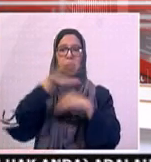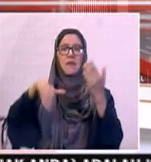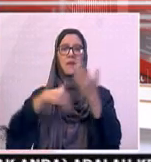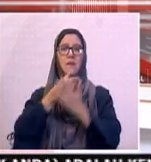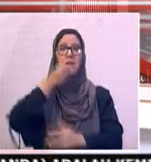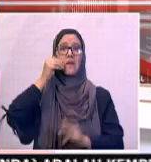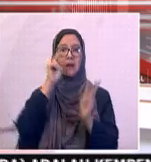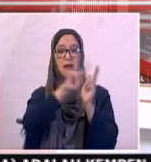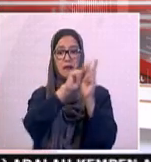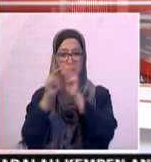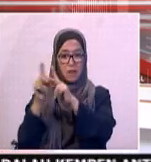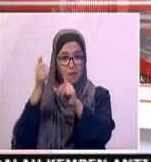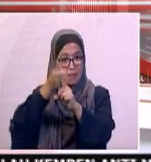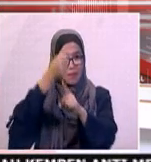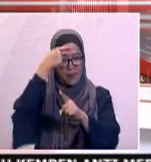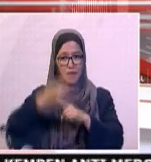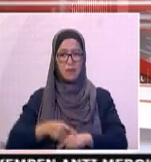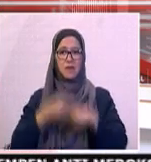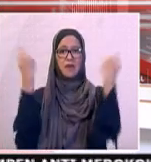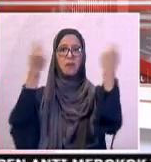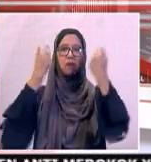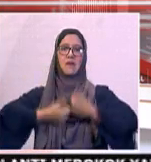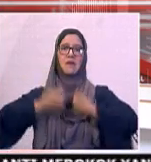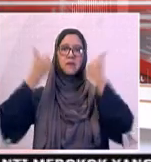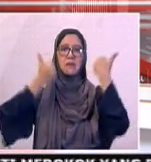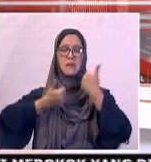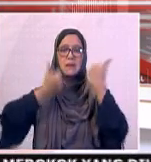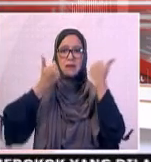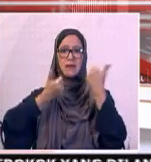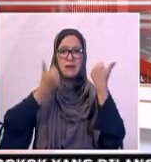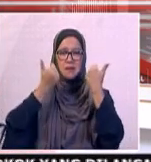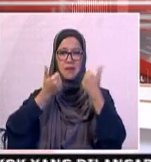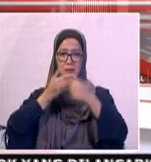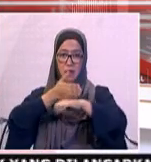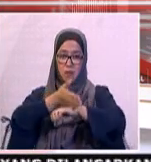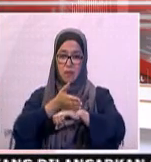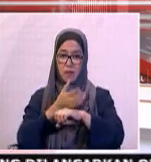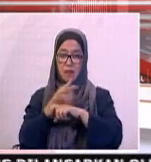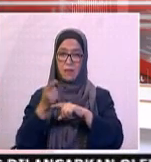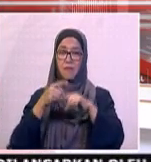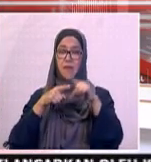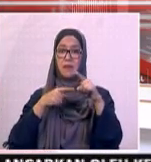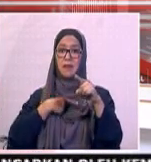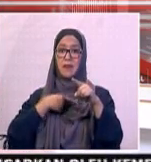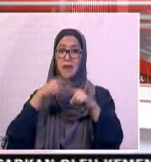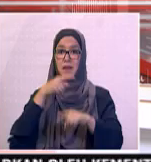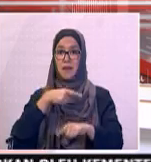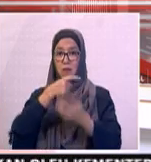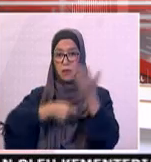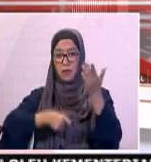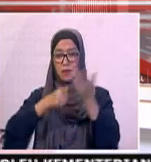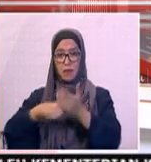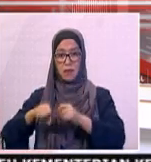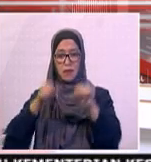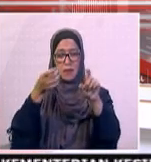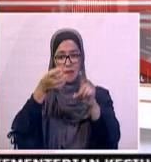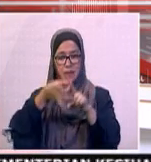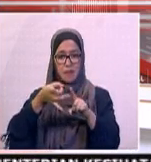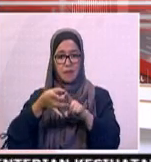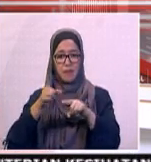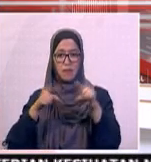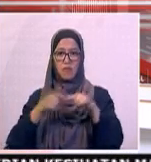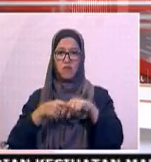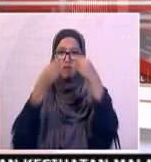masing-masing bagi menyambut Hari Raya Aidiladha. Di Plaza Tol Sungai Besi menuju ke selatan Semenanjung, jumlah trafik